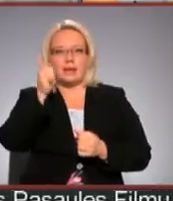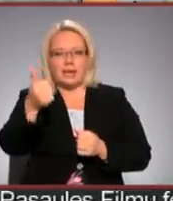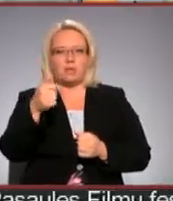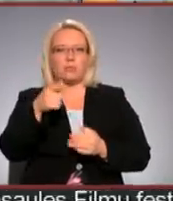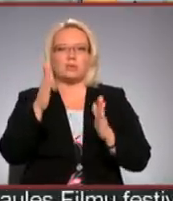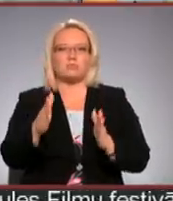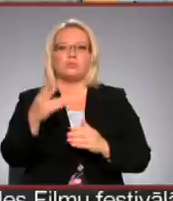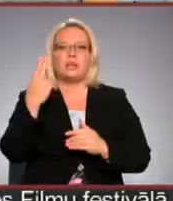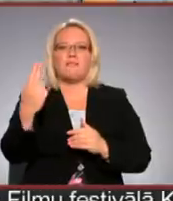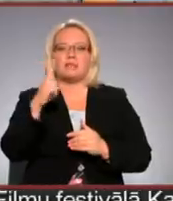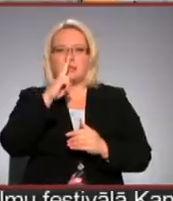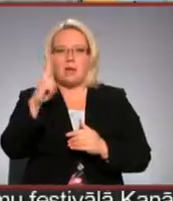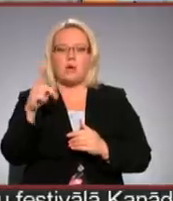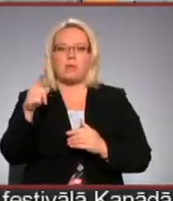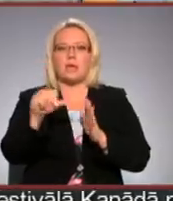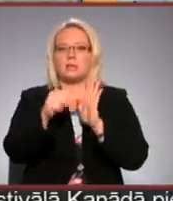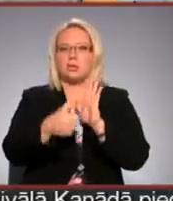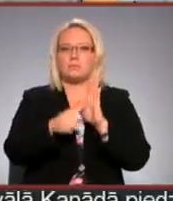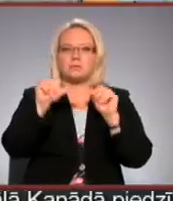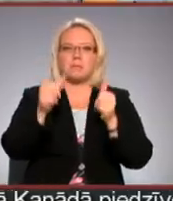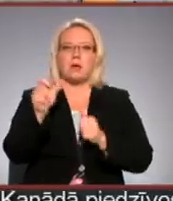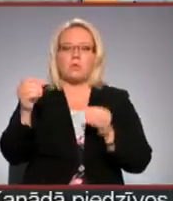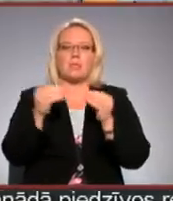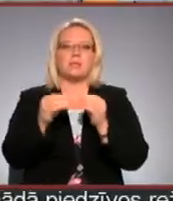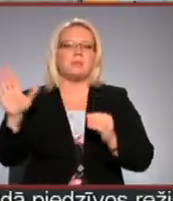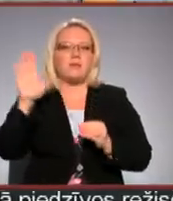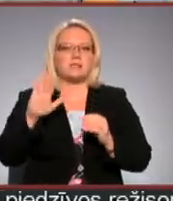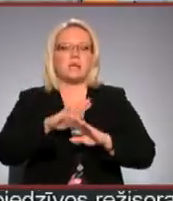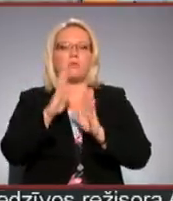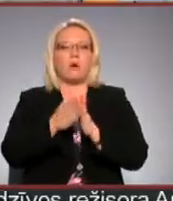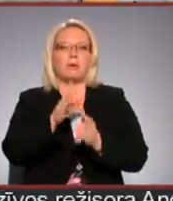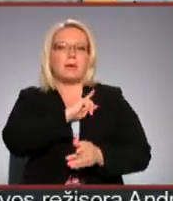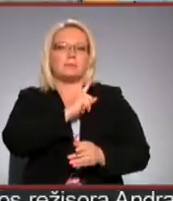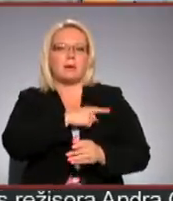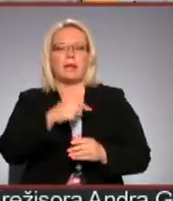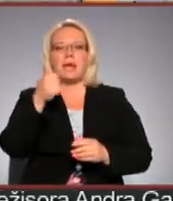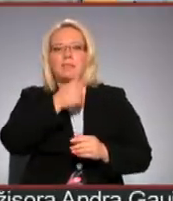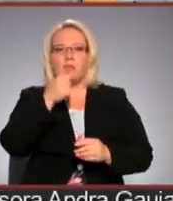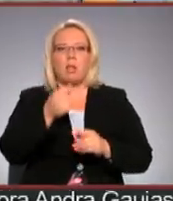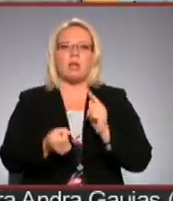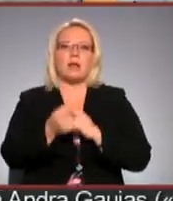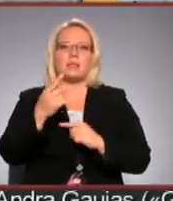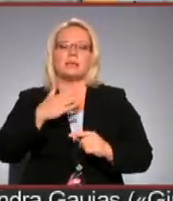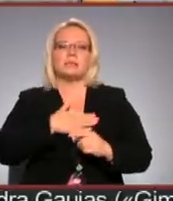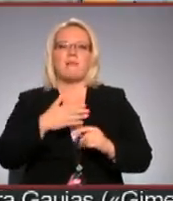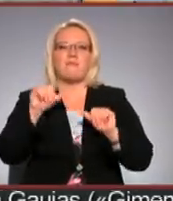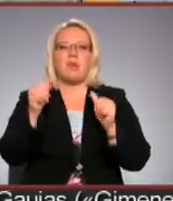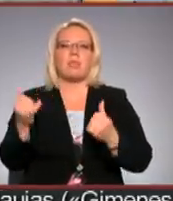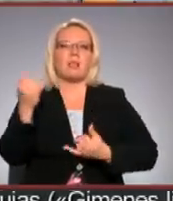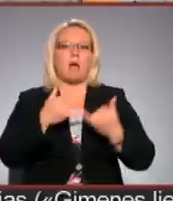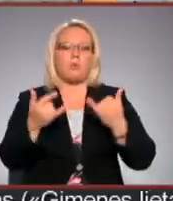ilgs veselas divas nedēļas, un tajā 16 mākslinieki no 10 valstīm kopīgiem spēkiem un arī individuāli radīs sava veida laboratoriju,